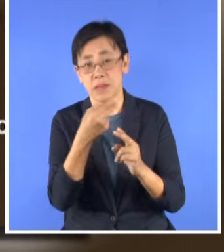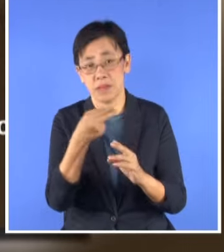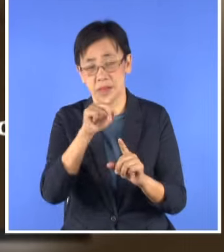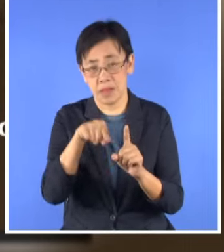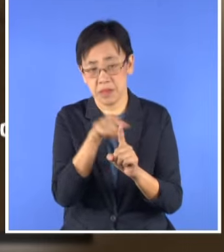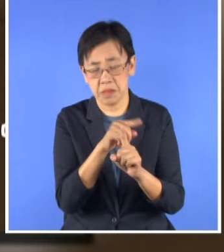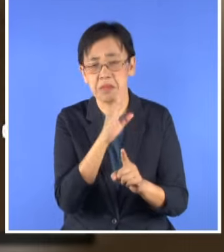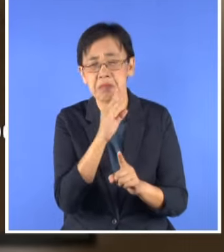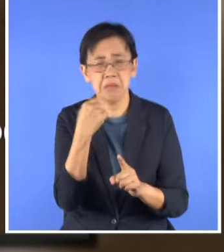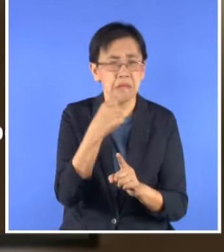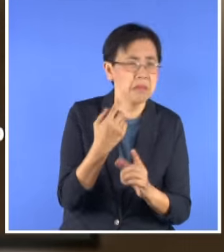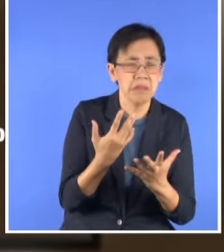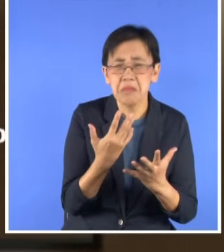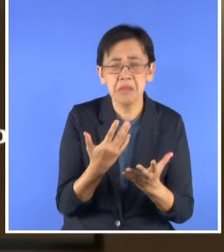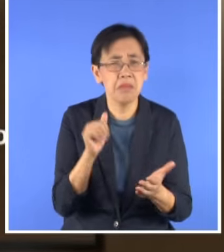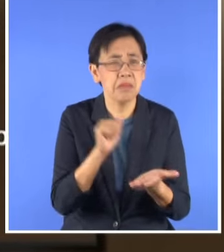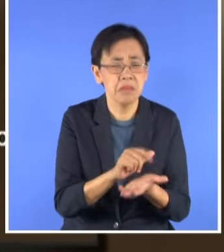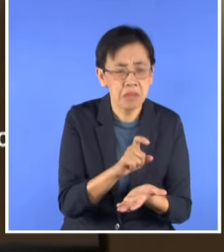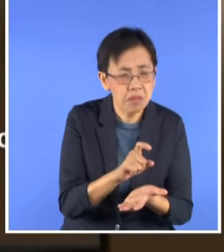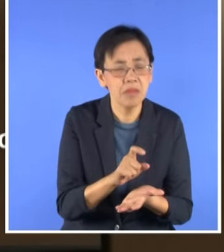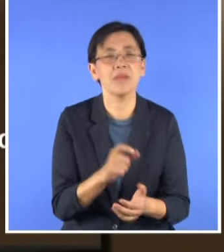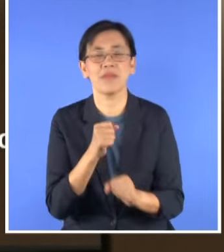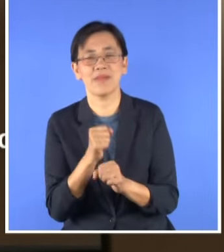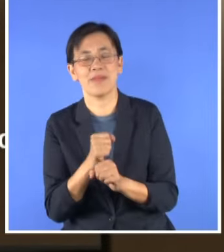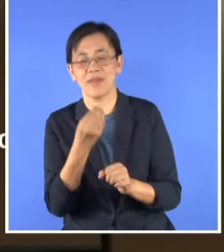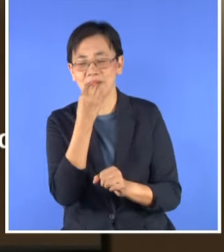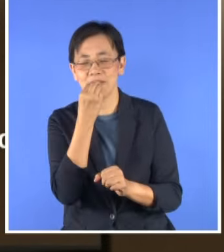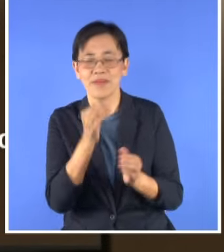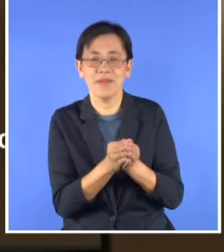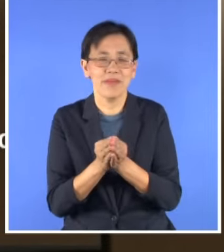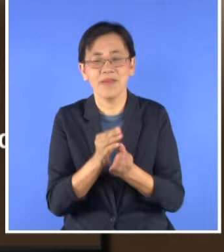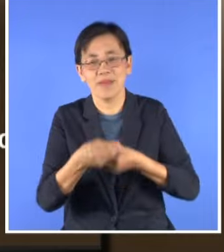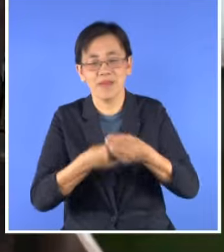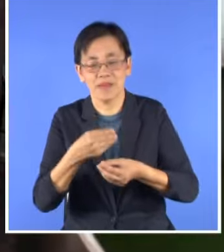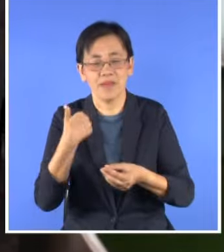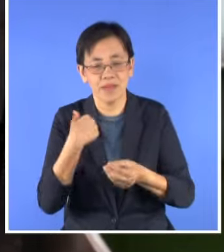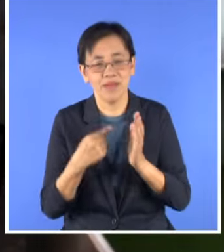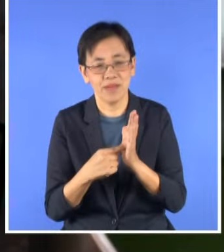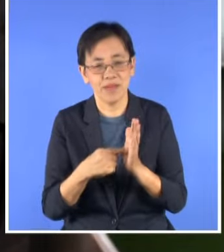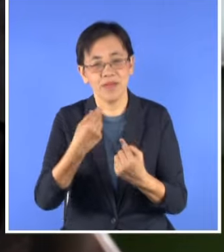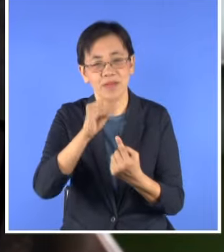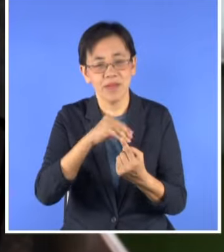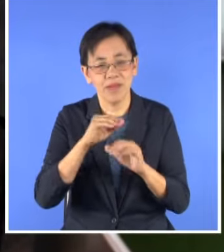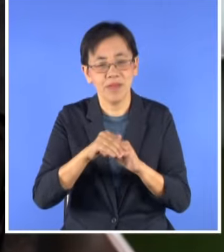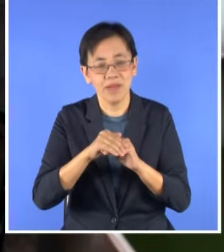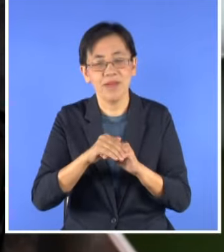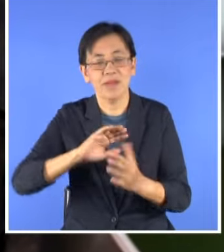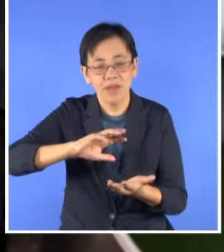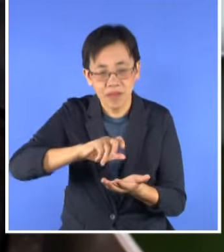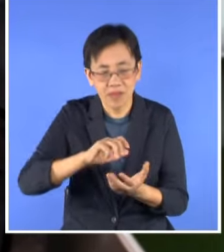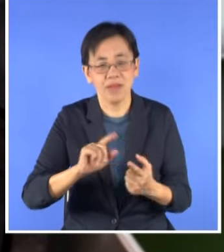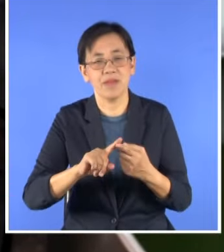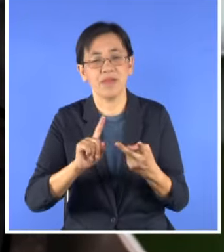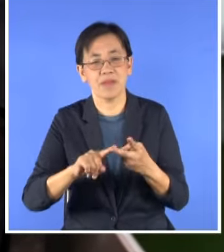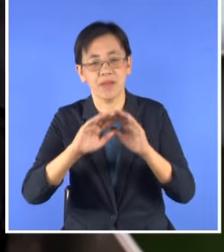นูสุดพิเศษที่เชฟได้นำวัตถุดิบในวัดมาทำเป็นอาหารเพื่อจำหน่ายให้ลิ้มลองกันด้วยเช่นเมนูกล้วยบวชหยกมณีและแตงโม